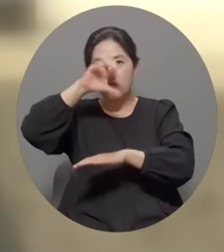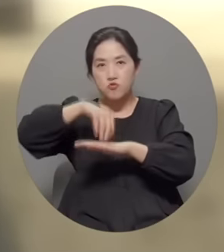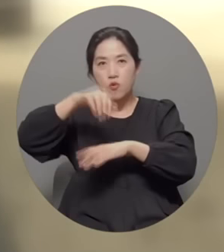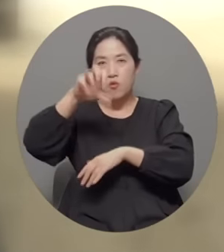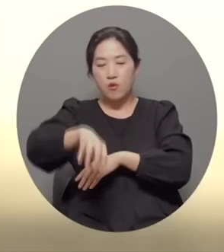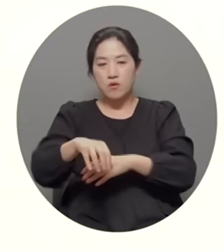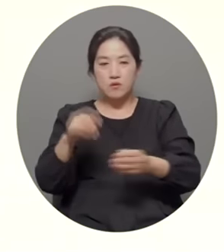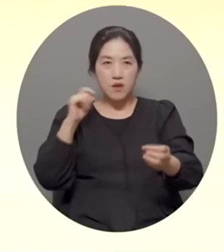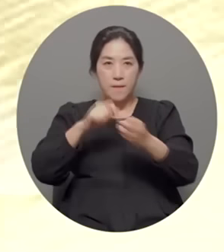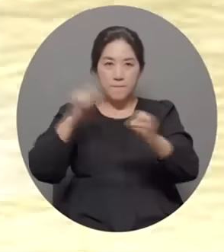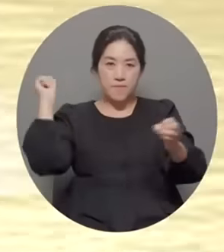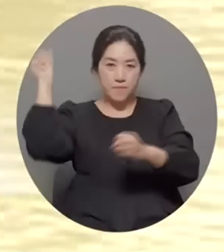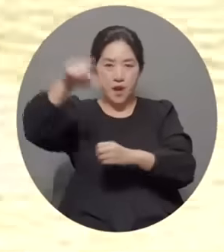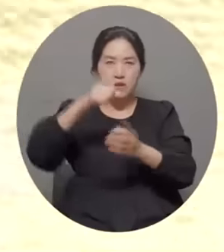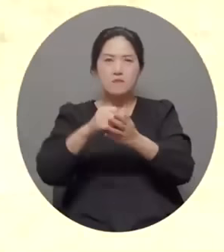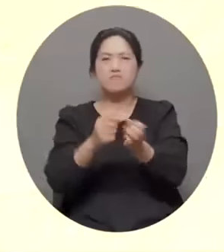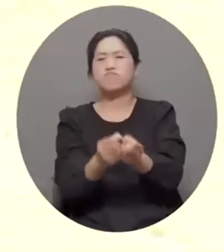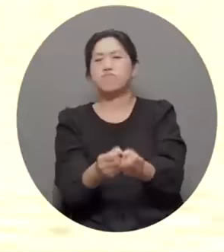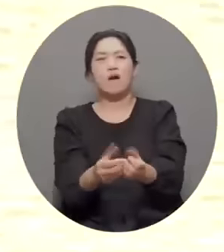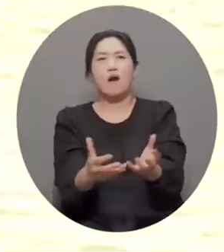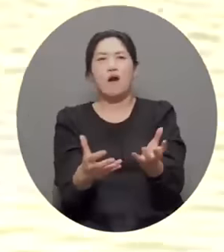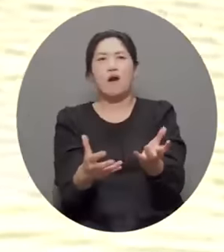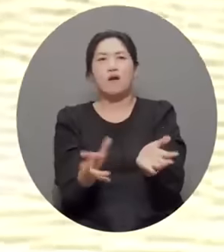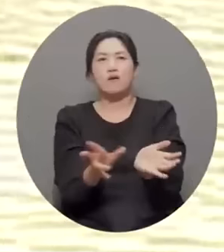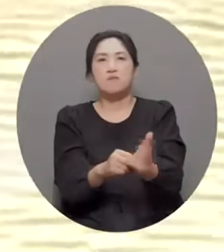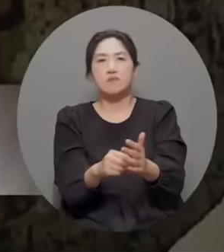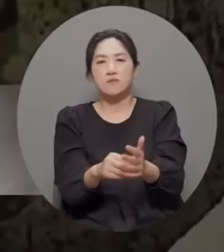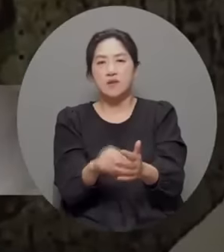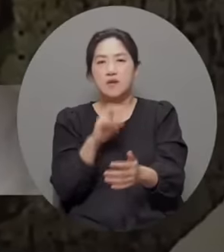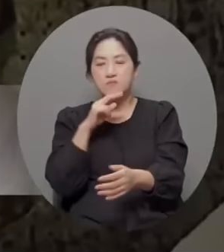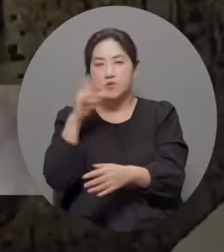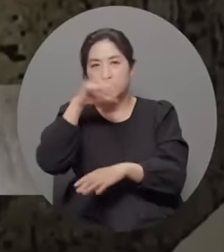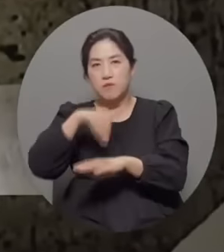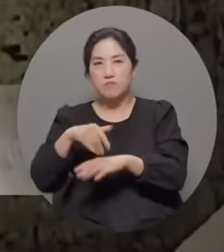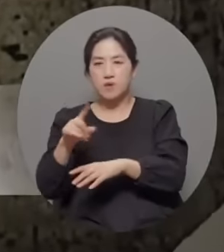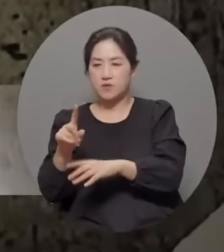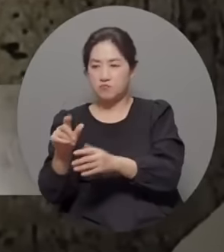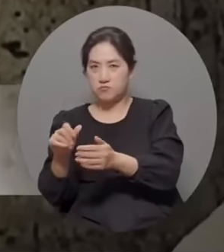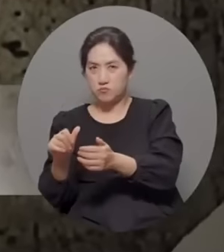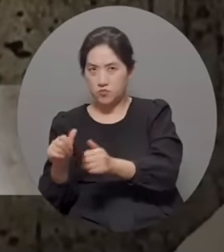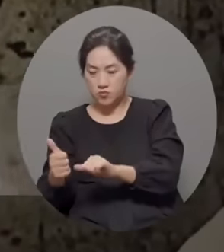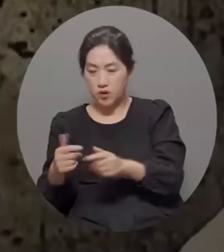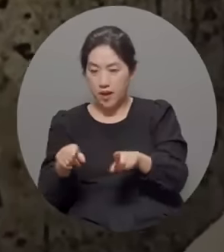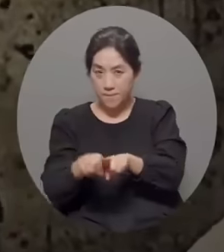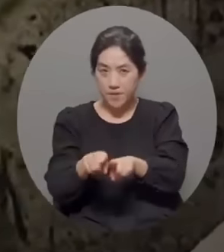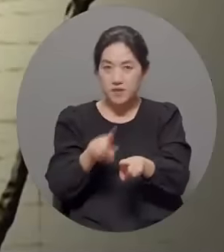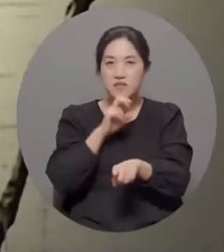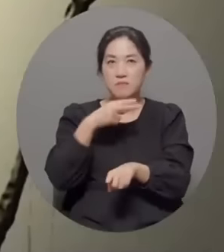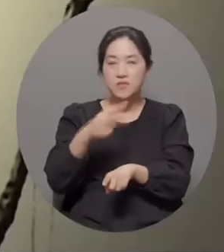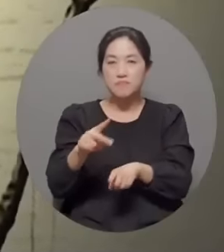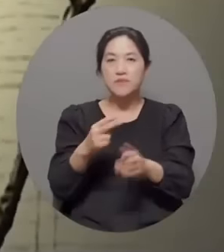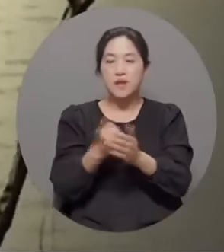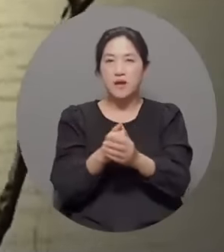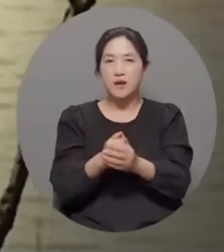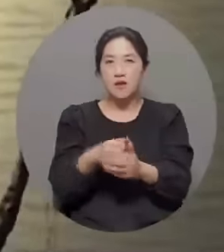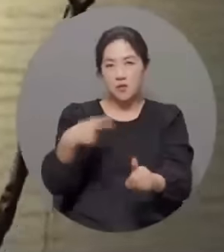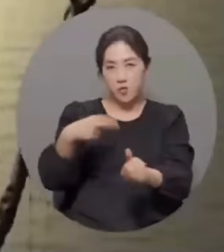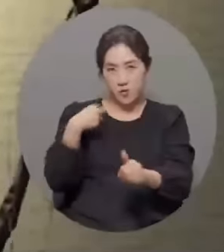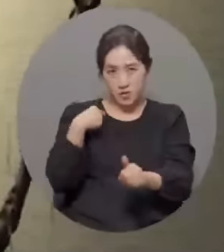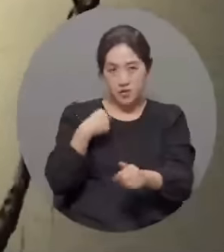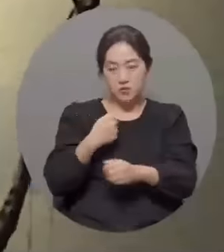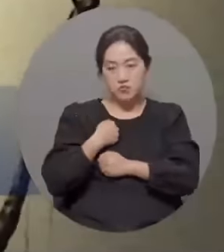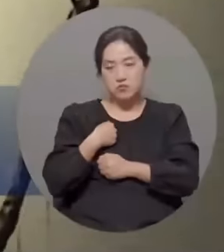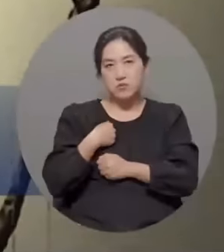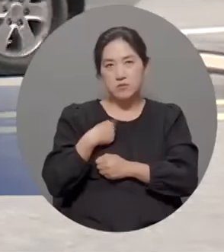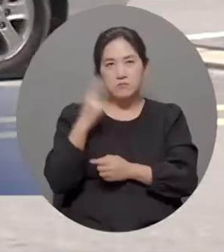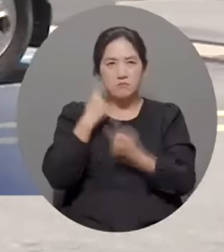사고로 20대 훈련병 한 명이 숨졌고 함께 있던 30대 부사관이 중상을 입어 병원으로 옮겨졌습니다.